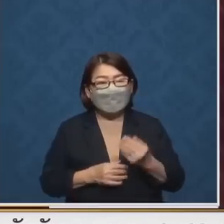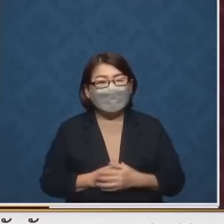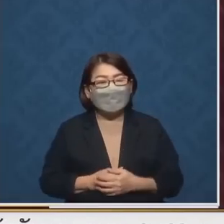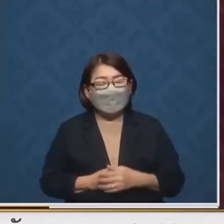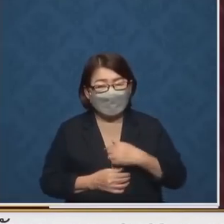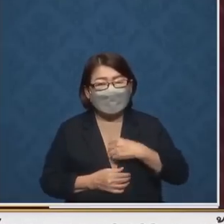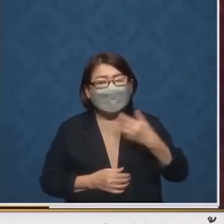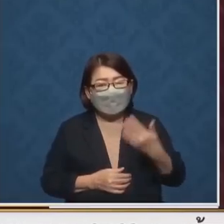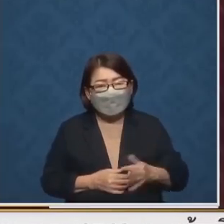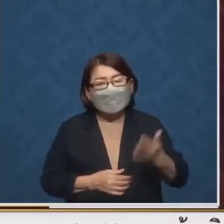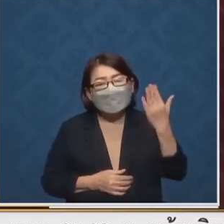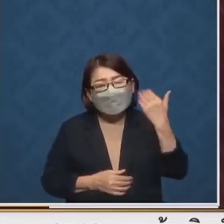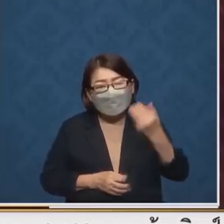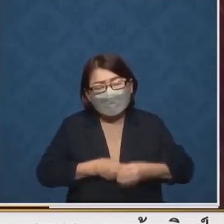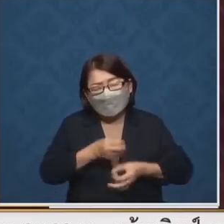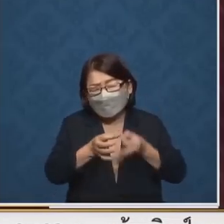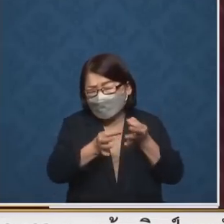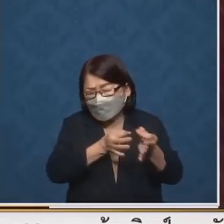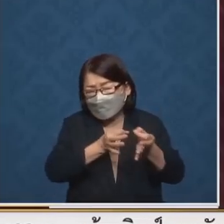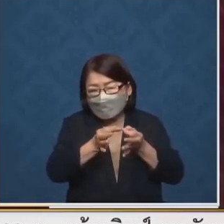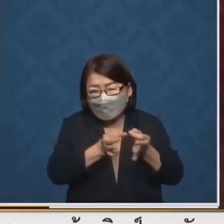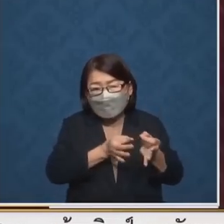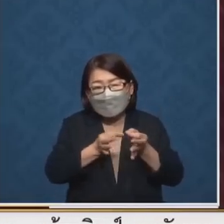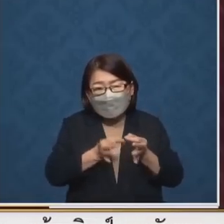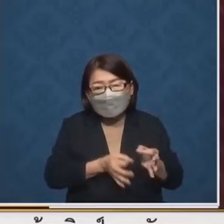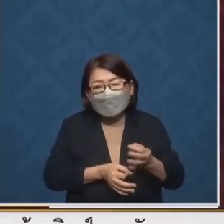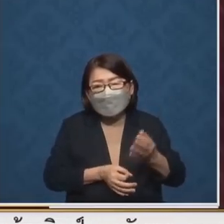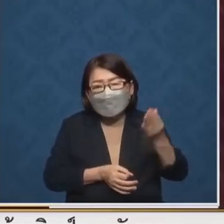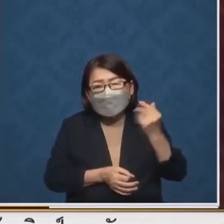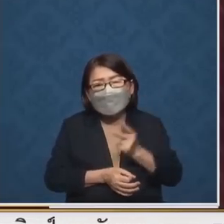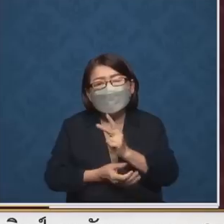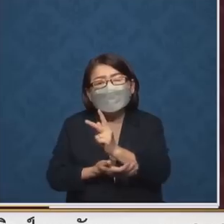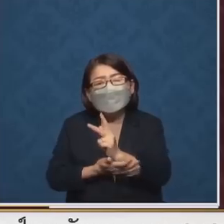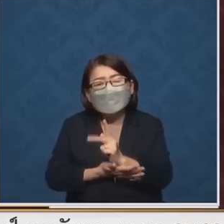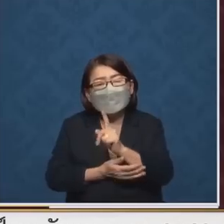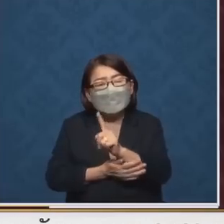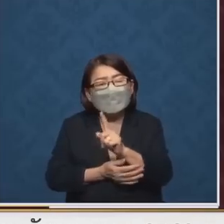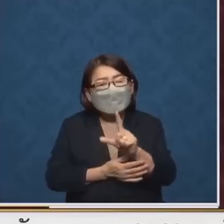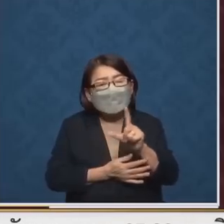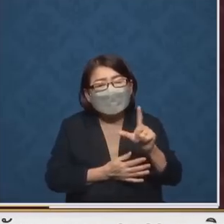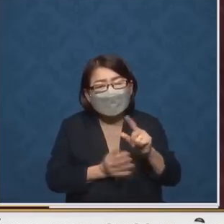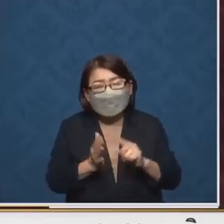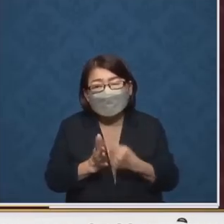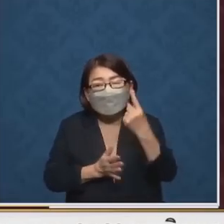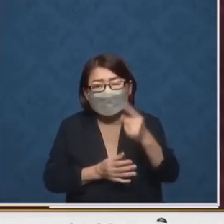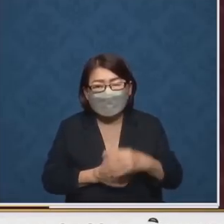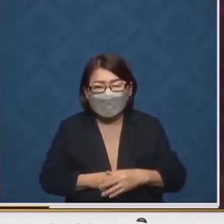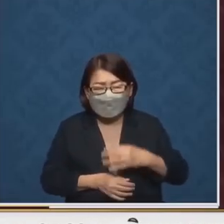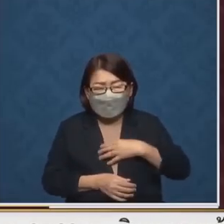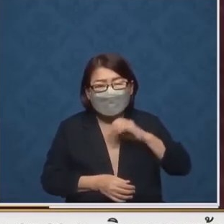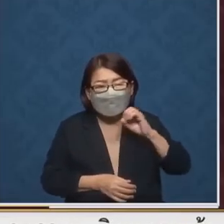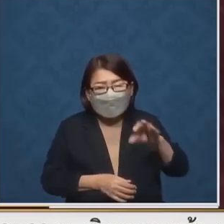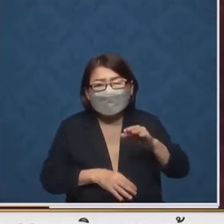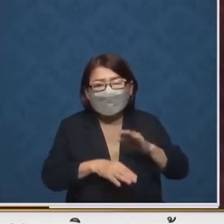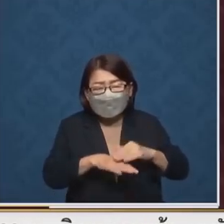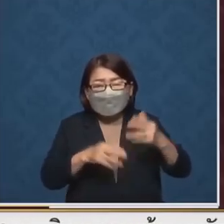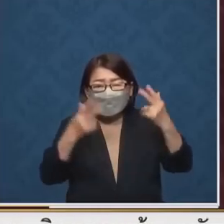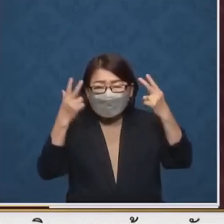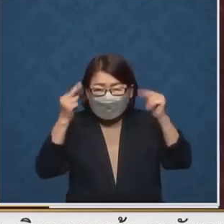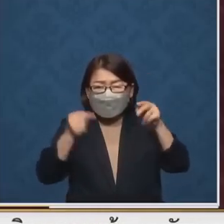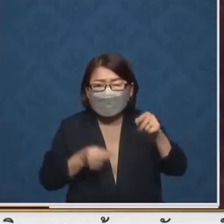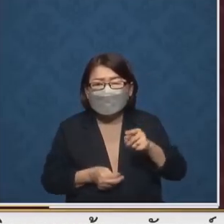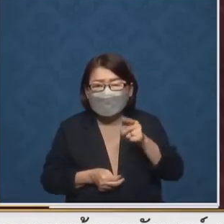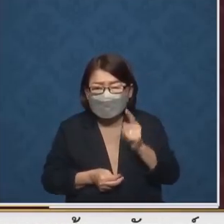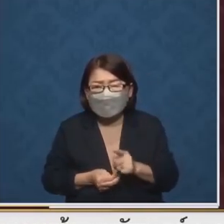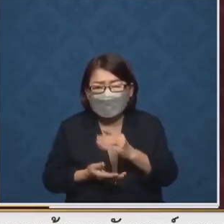ผมเคยอภิปรายตอนที่ขอกู้หนึ่ลานล้านว่าแรกผมบอกว่าท่านนายกครับแ่ง